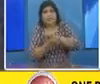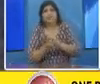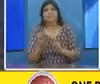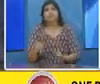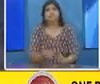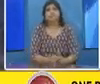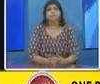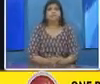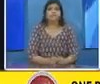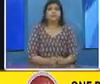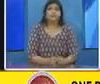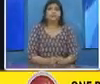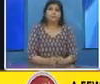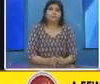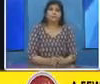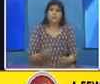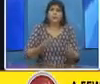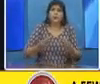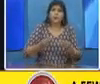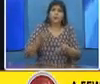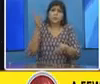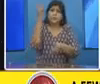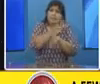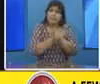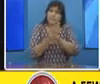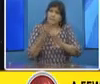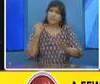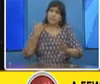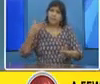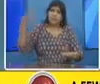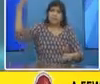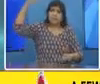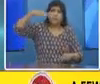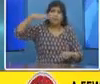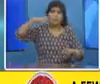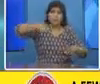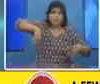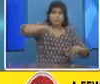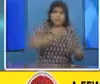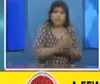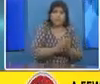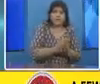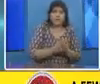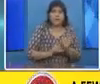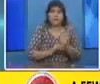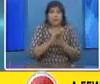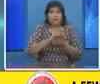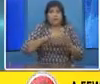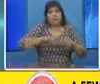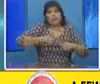बदल दिया है। कुछ ही दिन पहले स्पेस सेक्टर में ऐतिहासिक सुधार किए